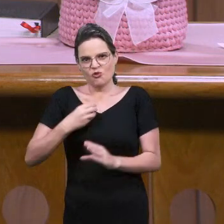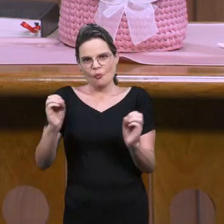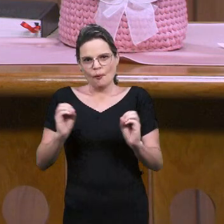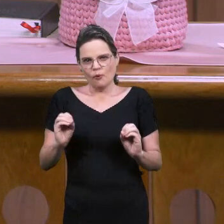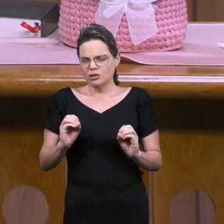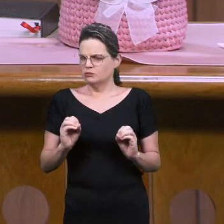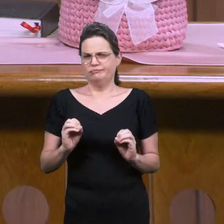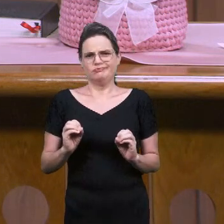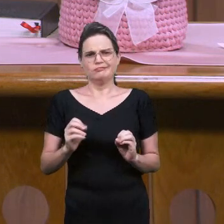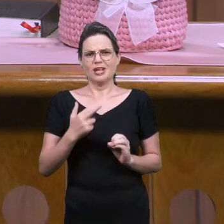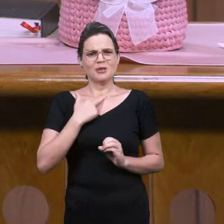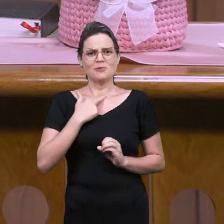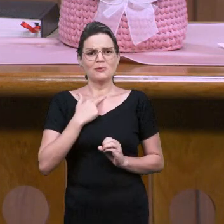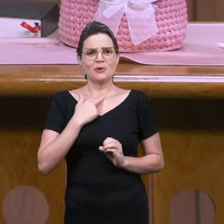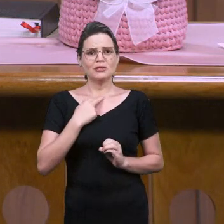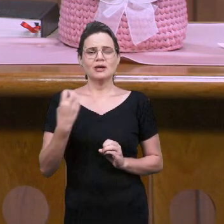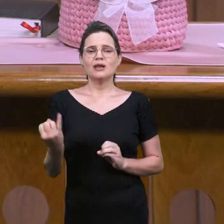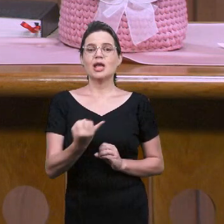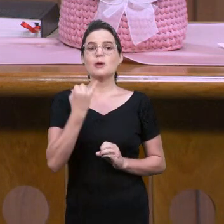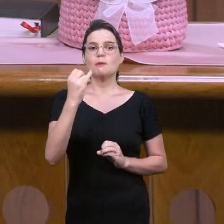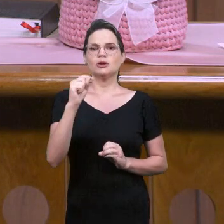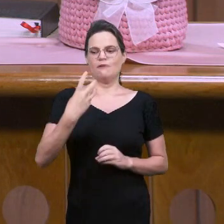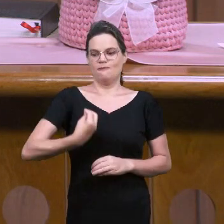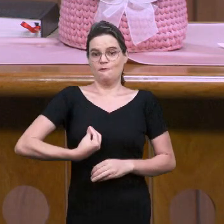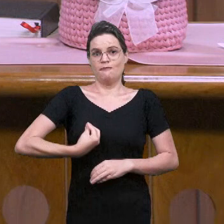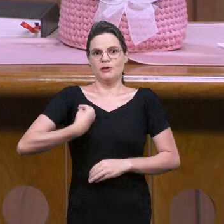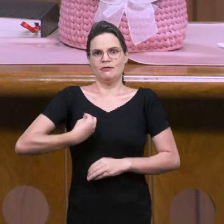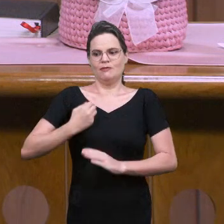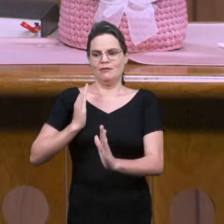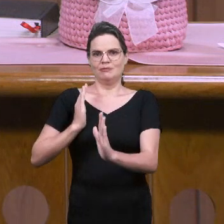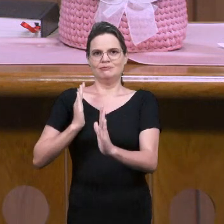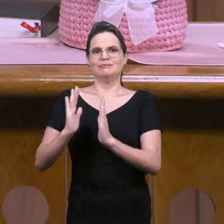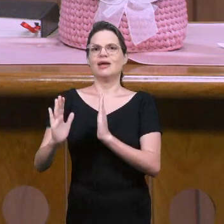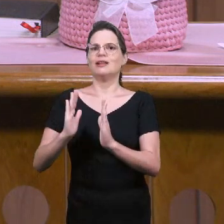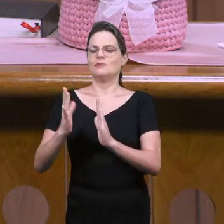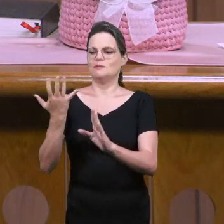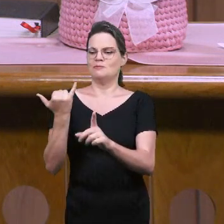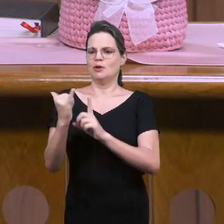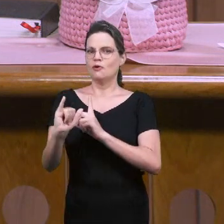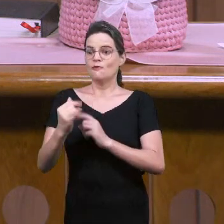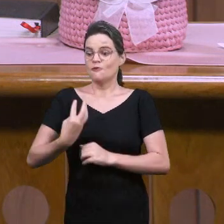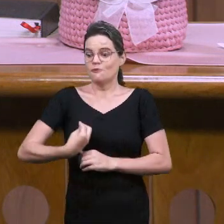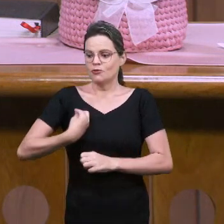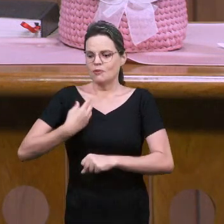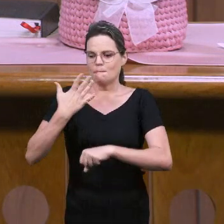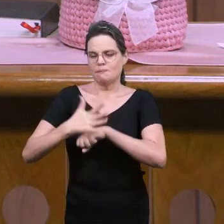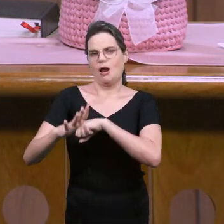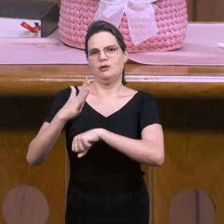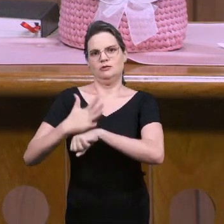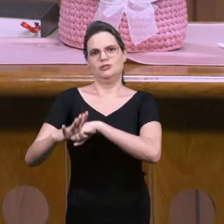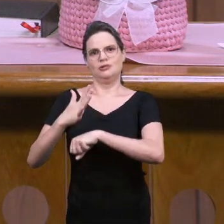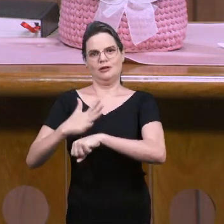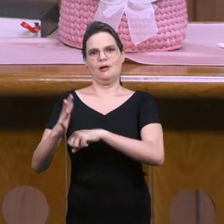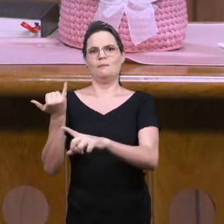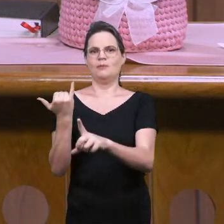qui importe pour l'Église, c'est de vivre le moment prophétique. Chaque instant,